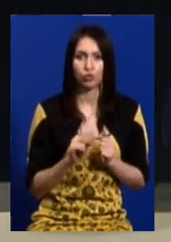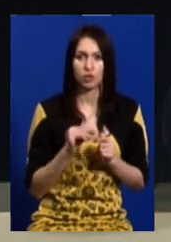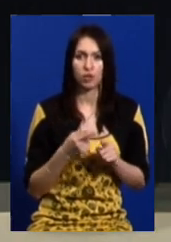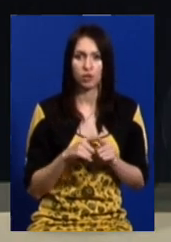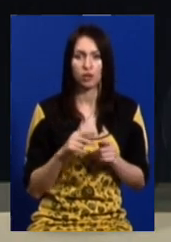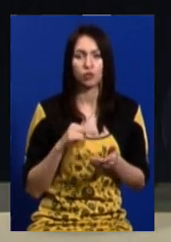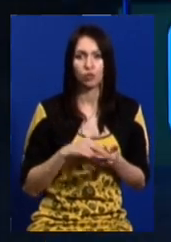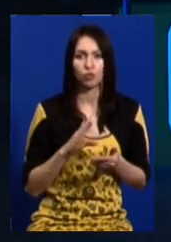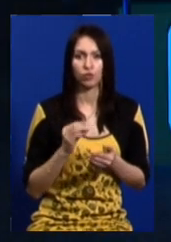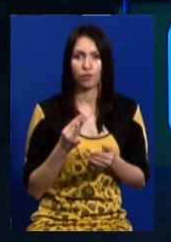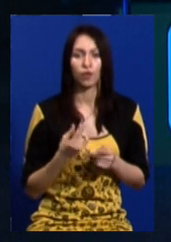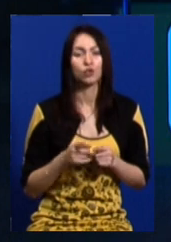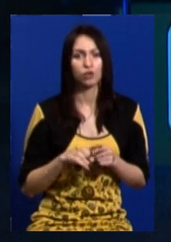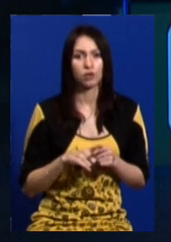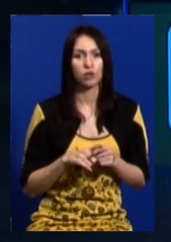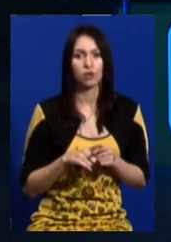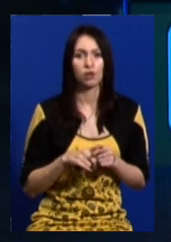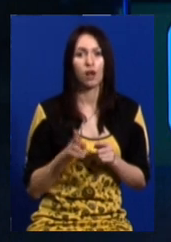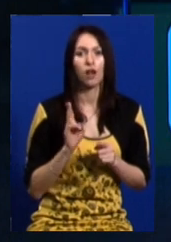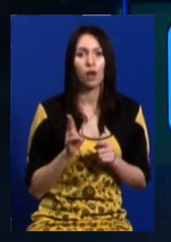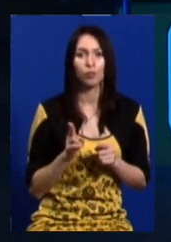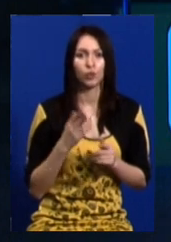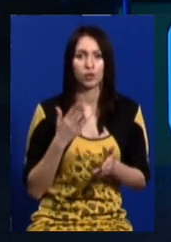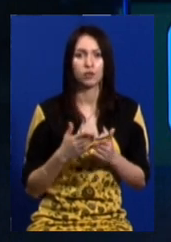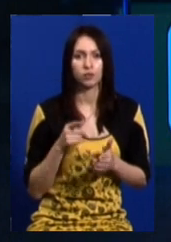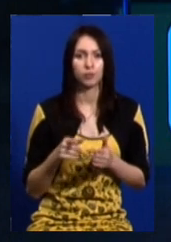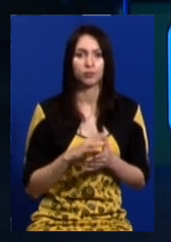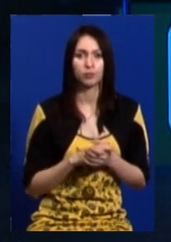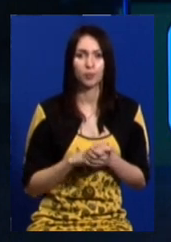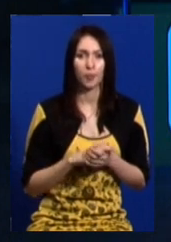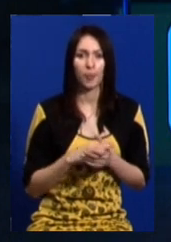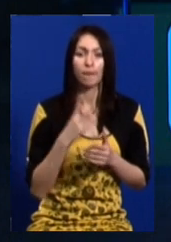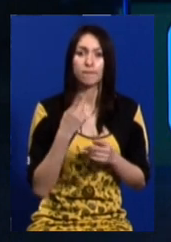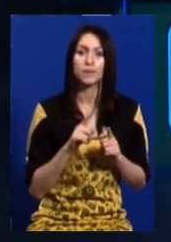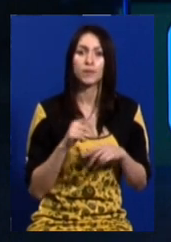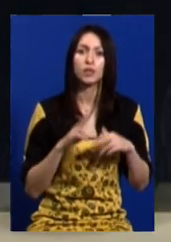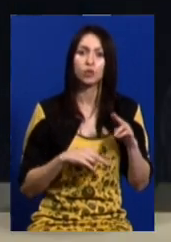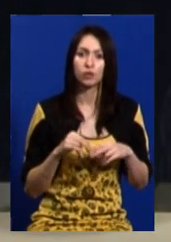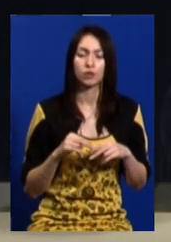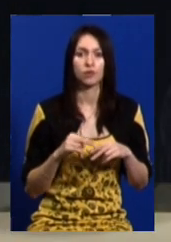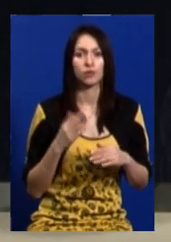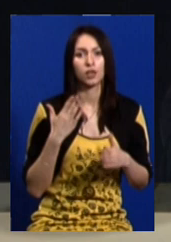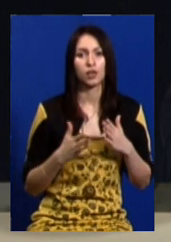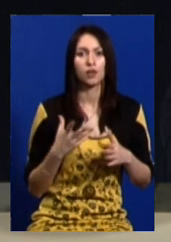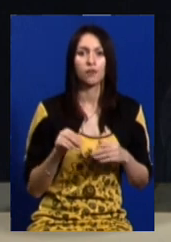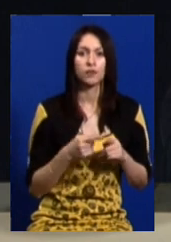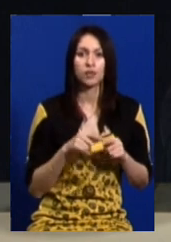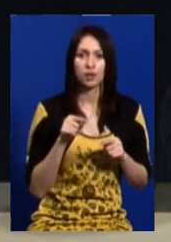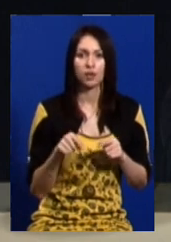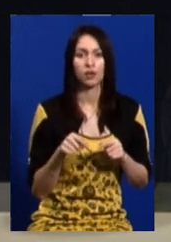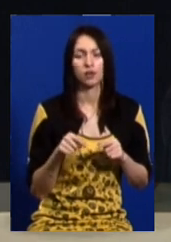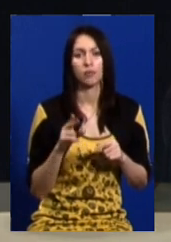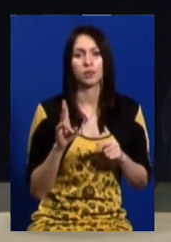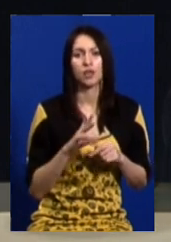речі. Це кому належить і що куди переходить? Будівля, чи всі там атрибутика церковна,